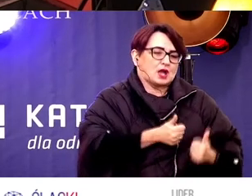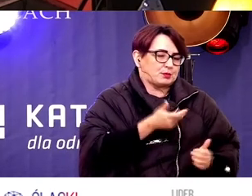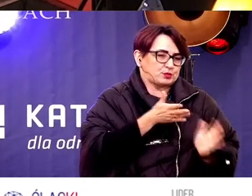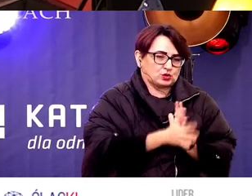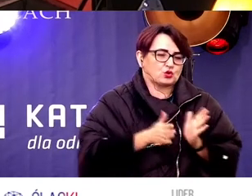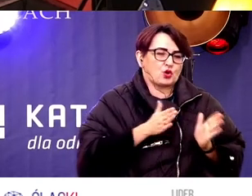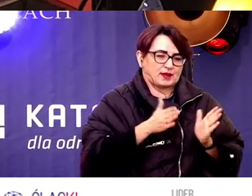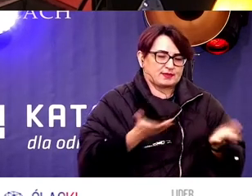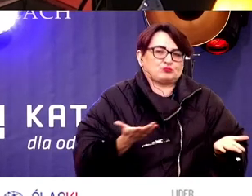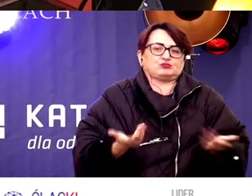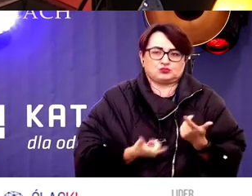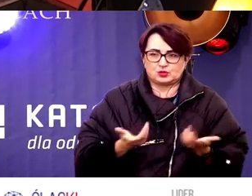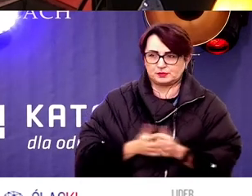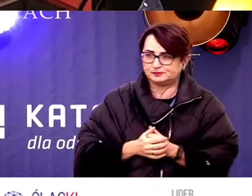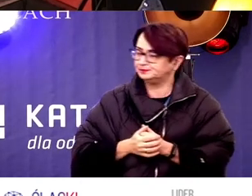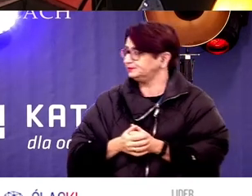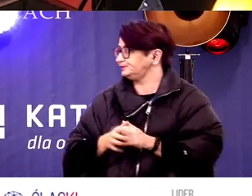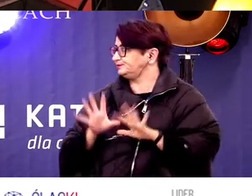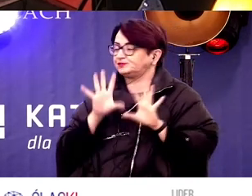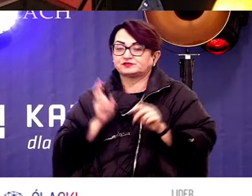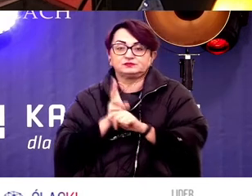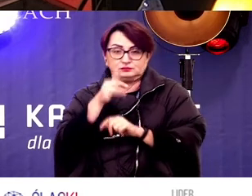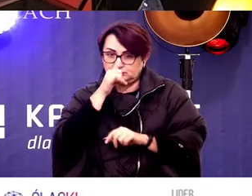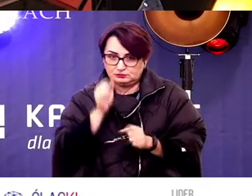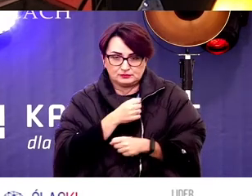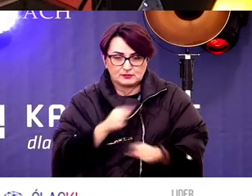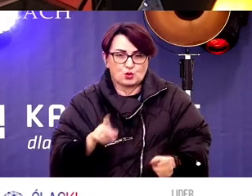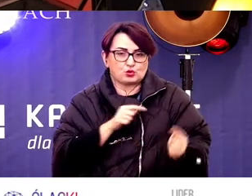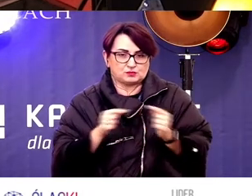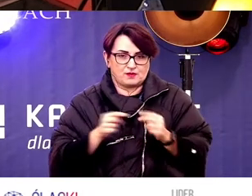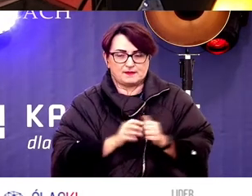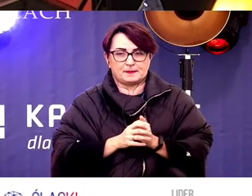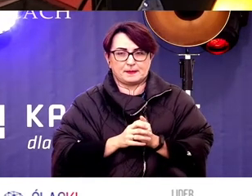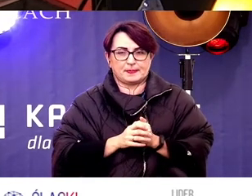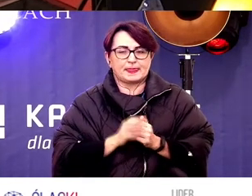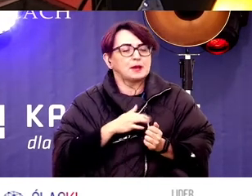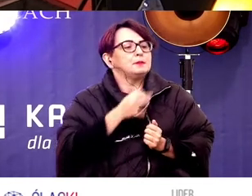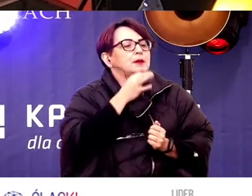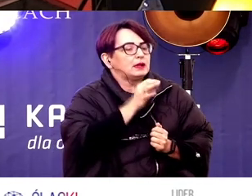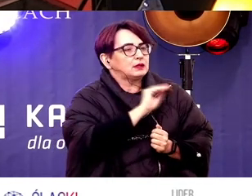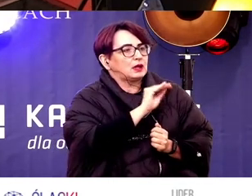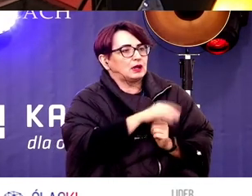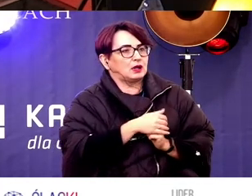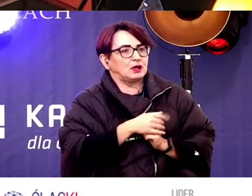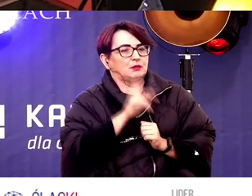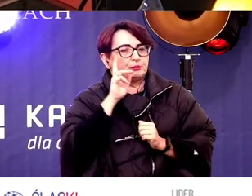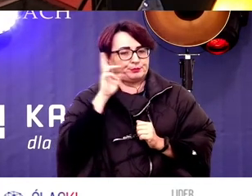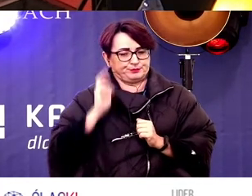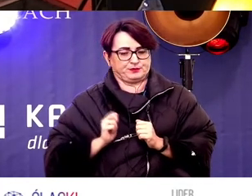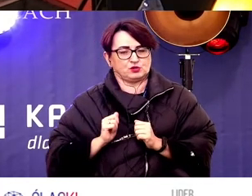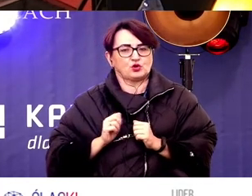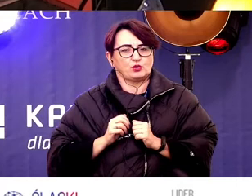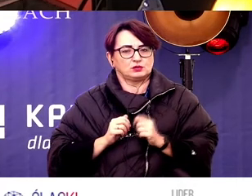na korytarzu, no bo wszyscy nie wchodzą oczywiście na takie rozmowy. No i spytałem się, stał karabiniery,